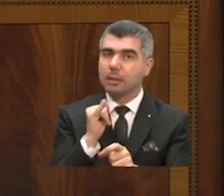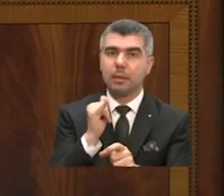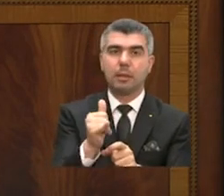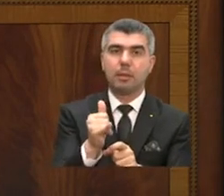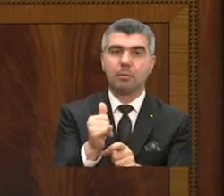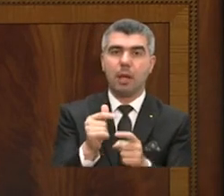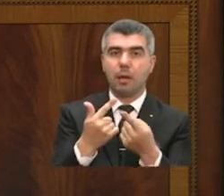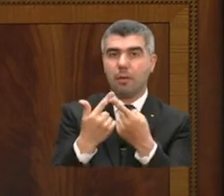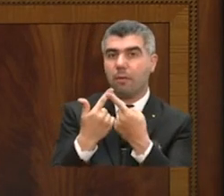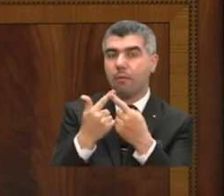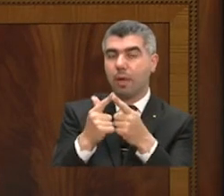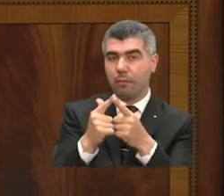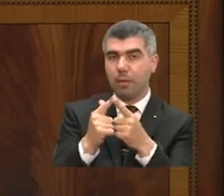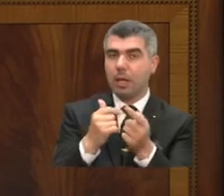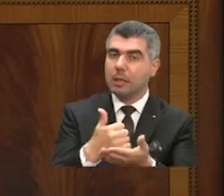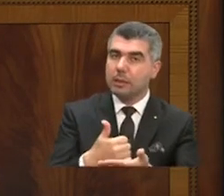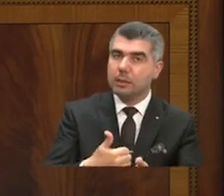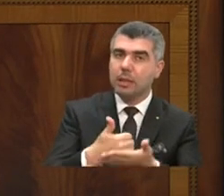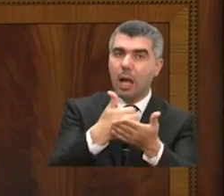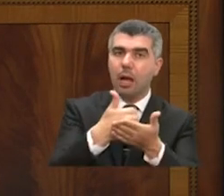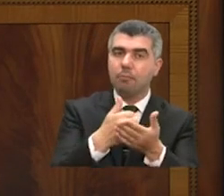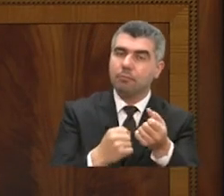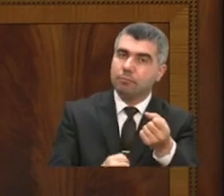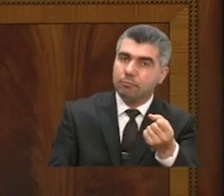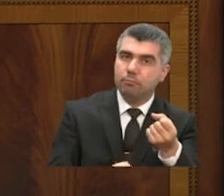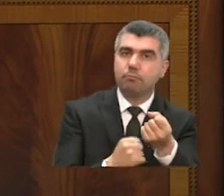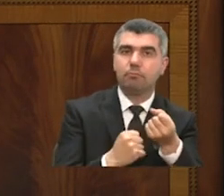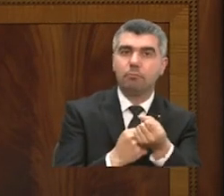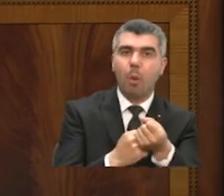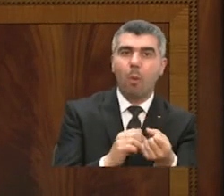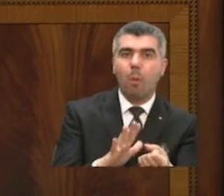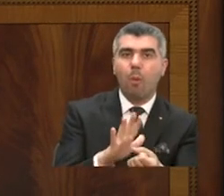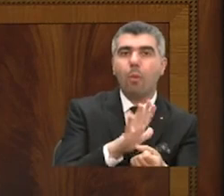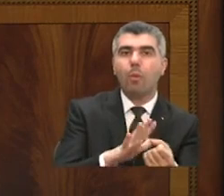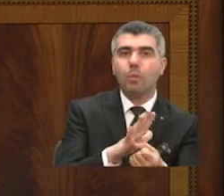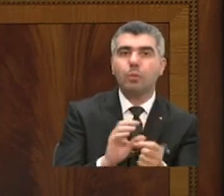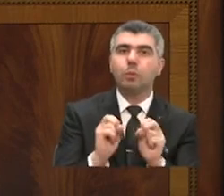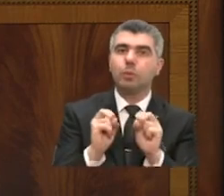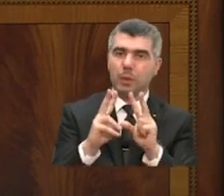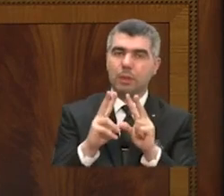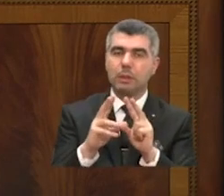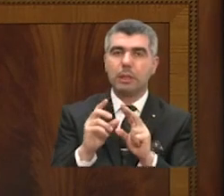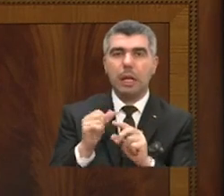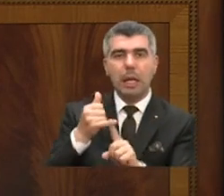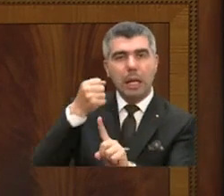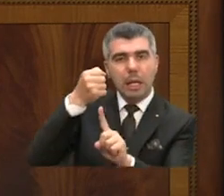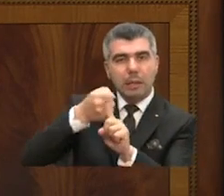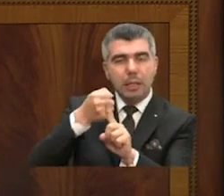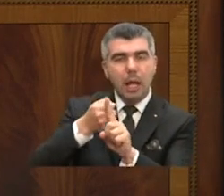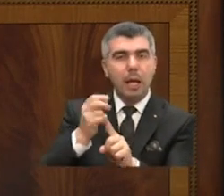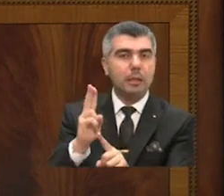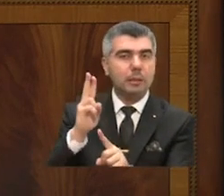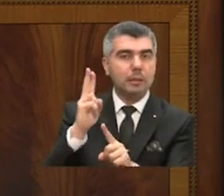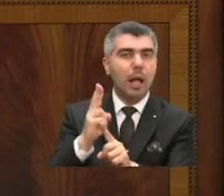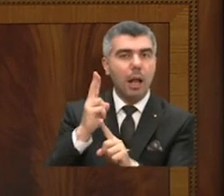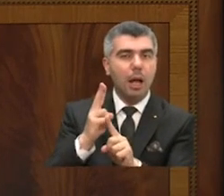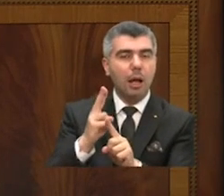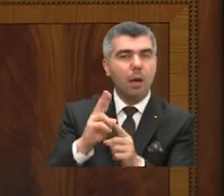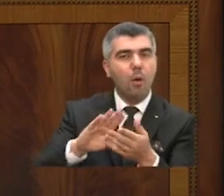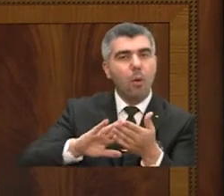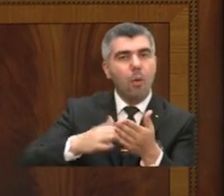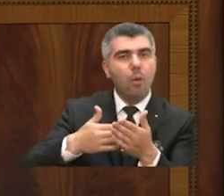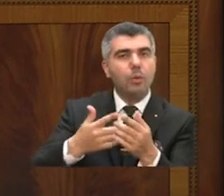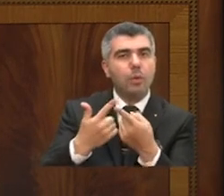جهودها لدعم القطاعات الاجتماعية، وتعمل على إطلاق مختلف الإصلاحات والأوراش كي لا